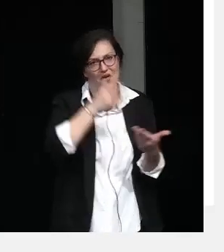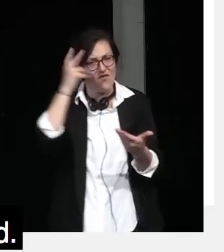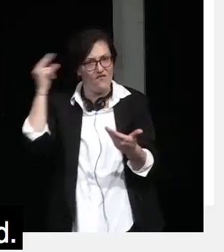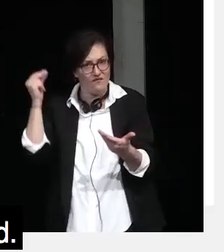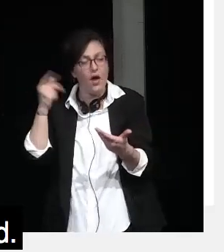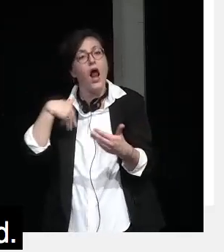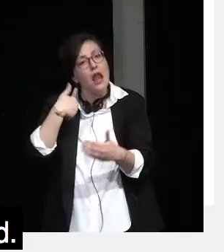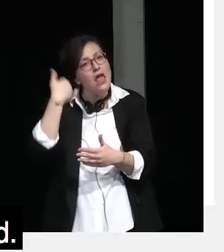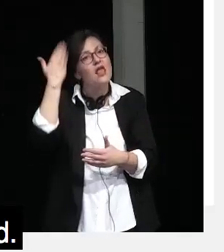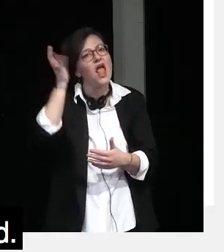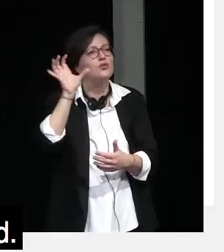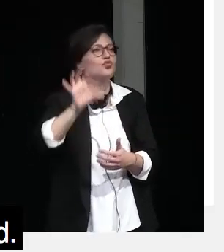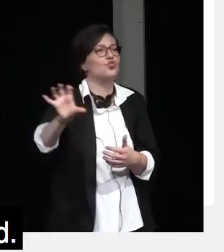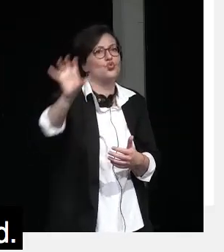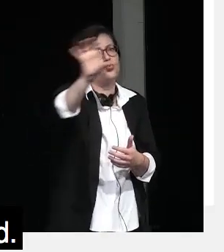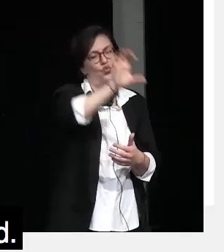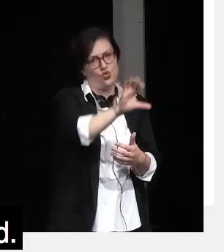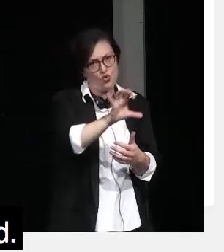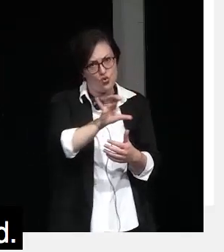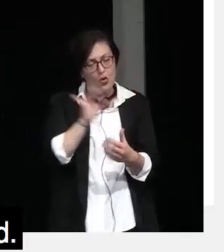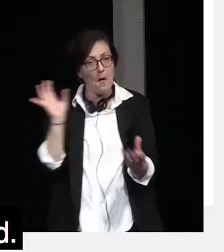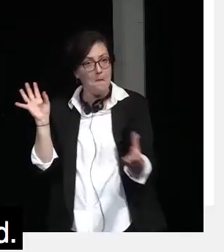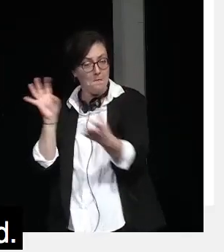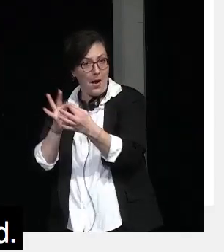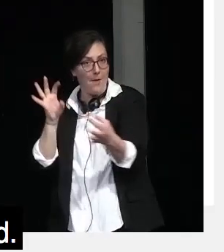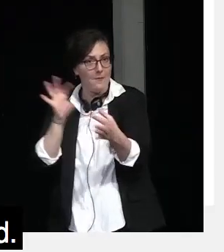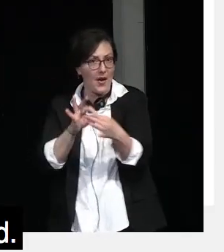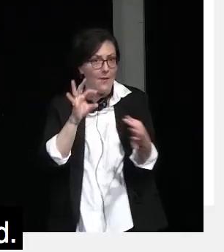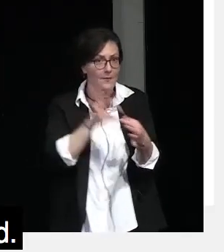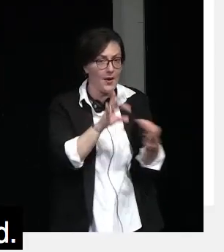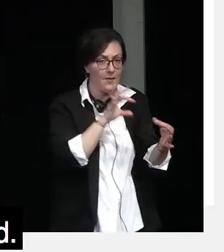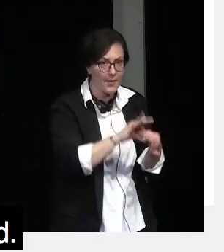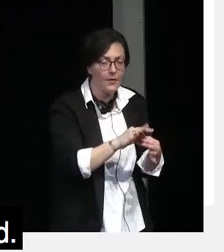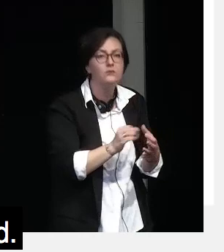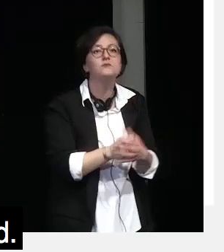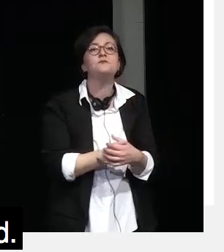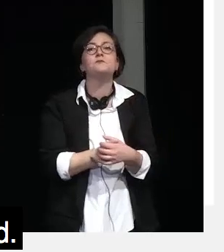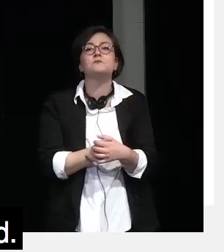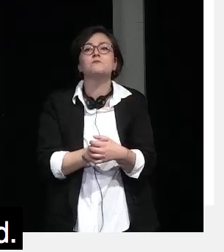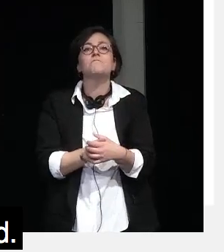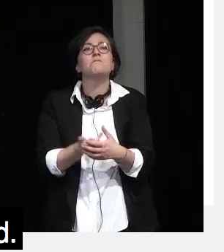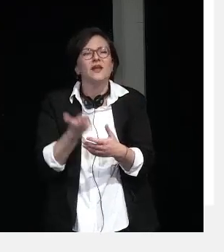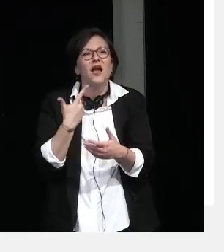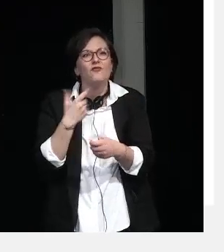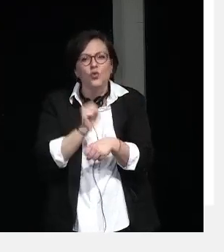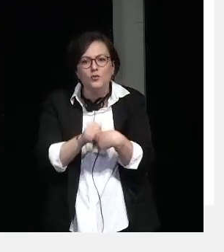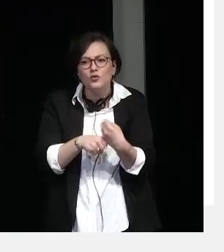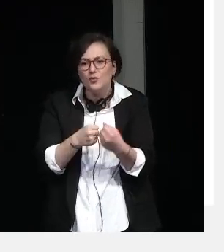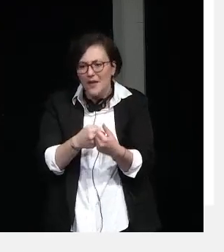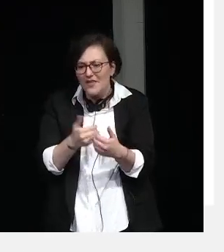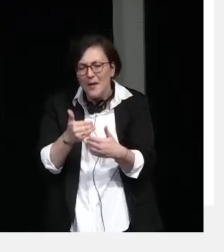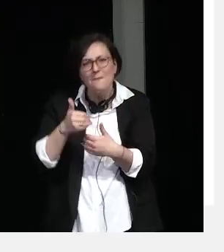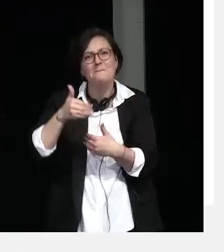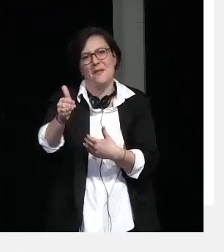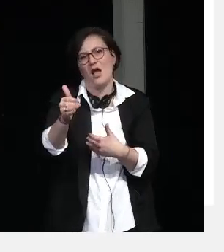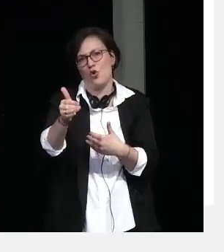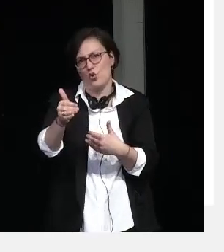εξωτερικού, ακριβώς για να μπορέσουμε να τα ανοίξουμε και να δούμε πώς θα κατευθύνουμε στο μέλλον τις δράσεις του μουσείου.